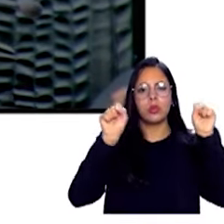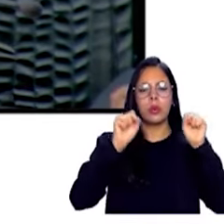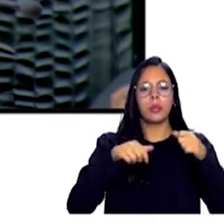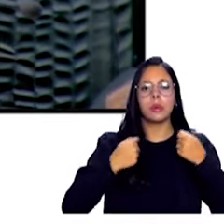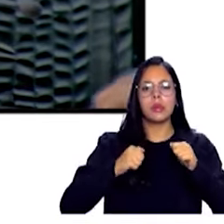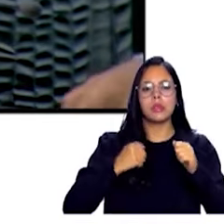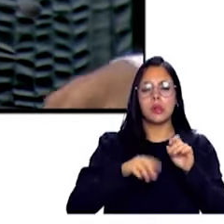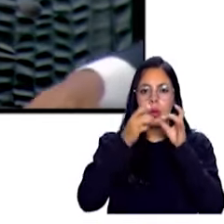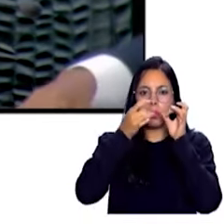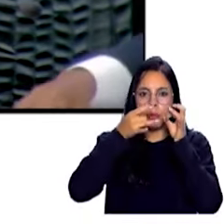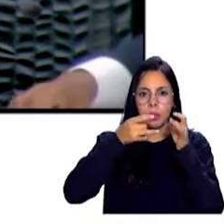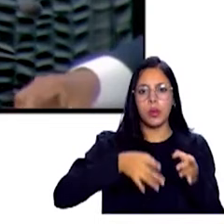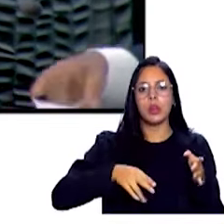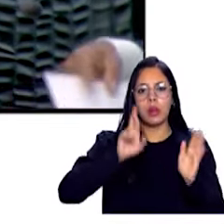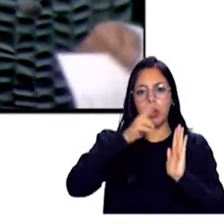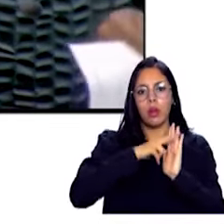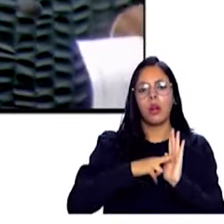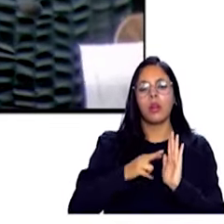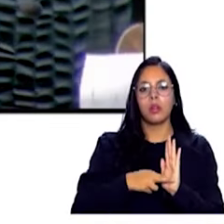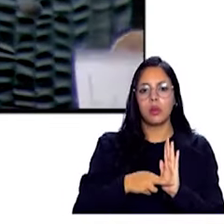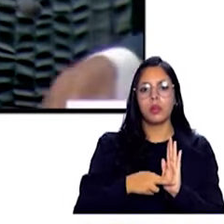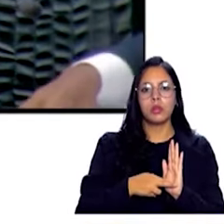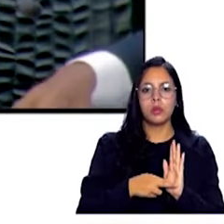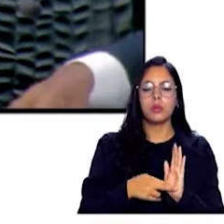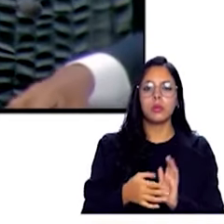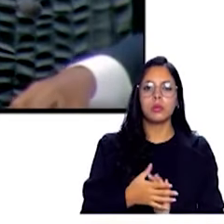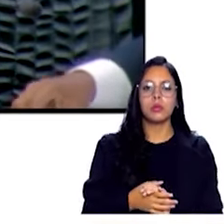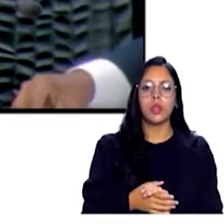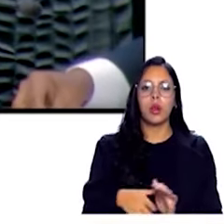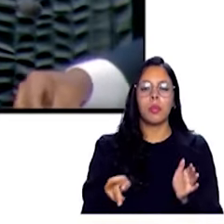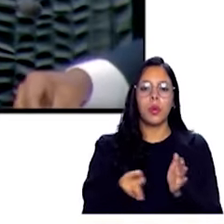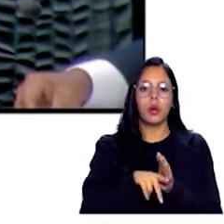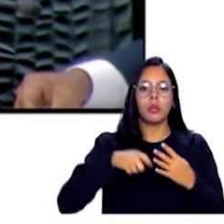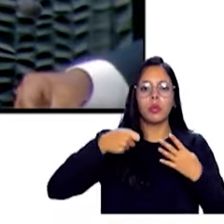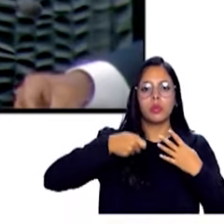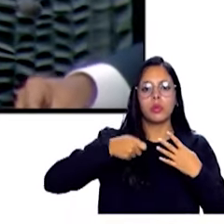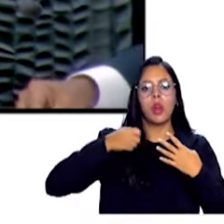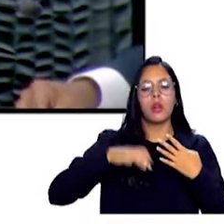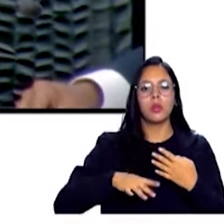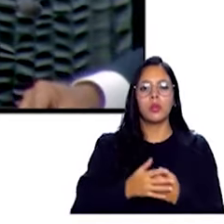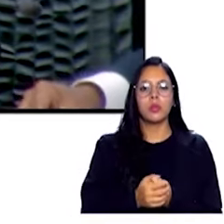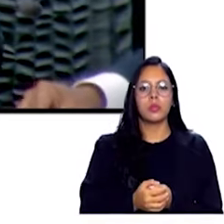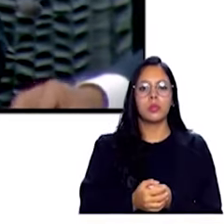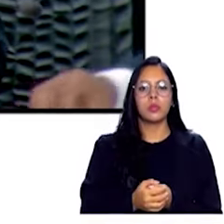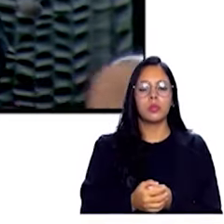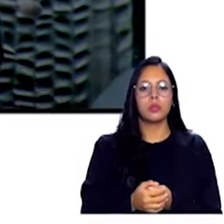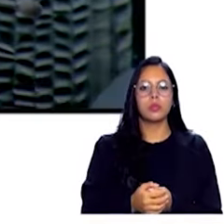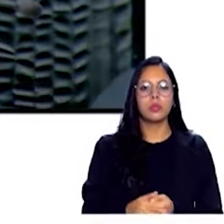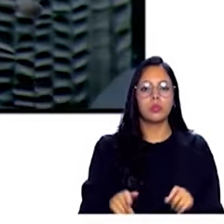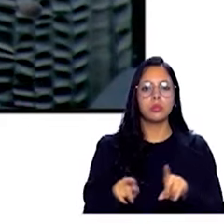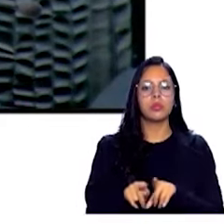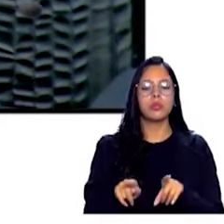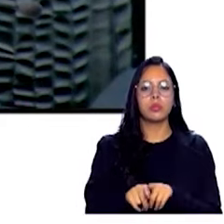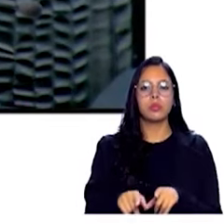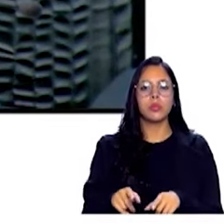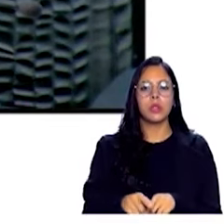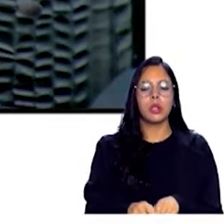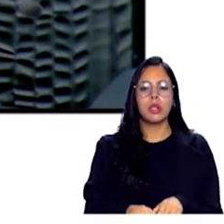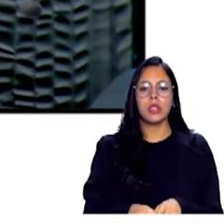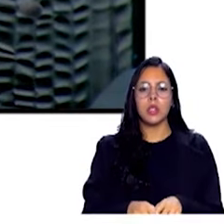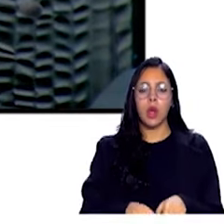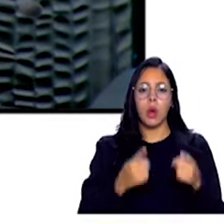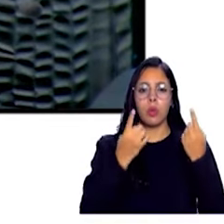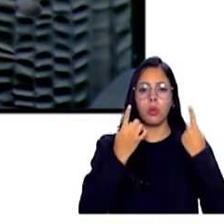qui autorise les juridictions Du fond judiciaire à se rebeller par rapport à une décision de la cour de cassation je crois qu'on a Passé